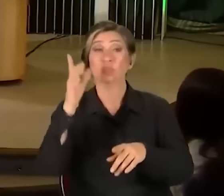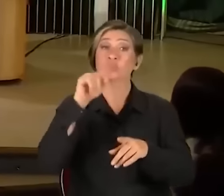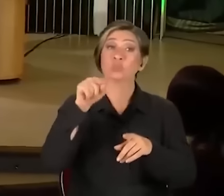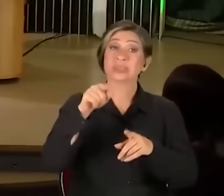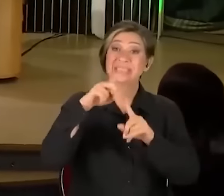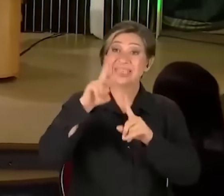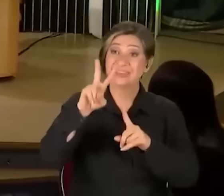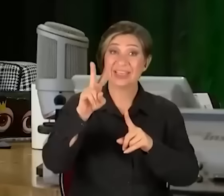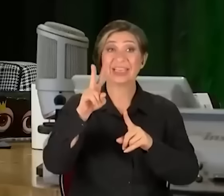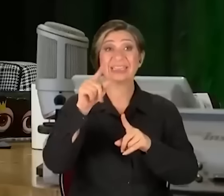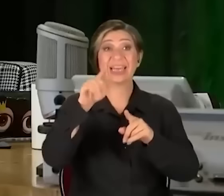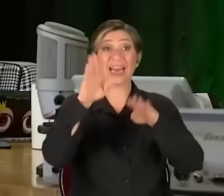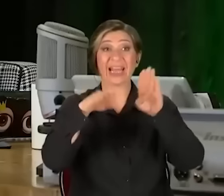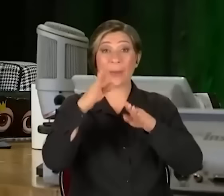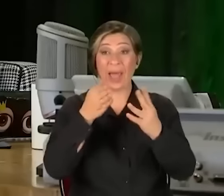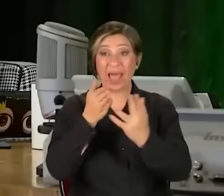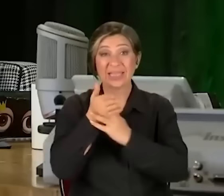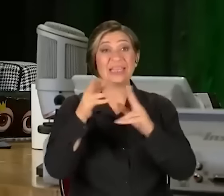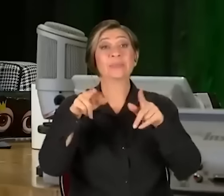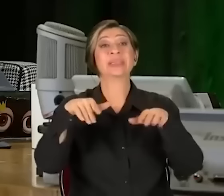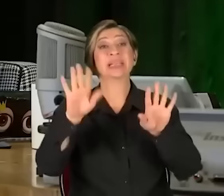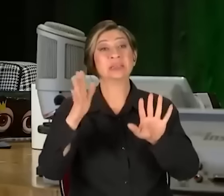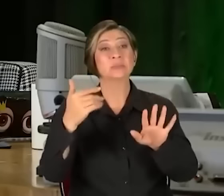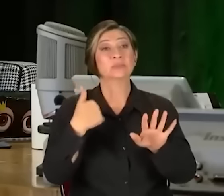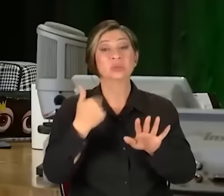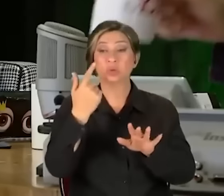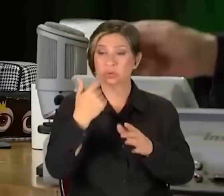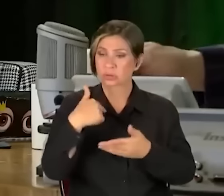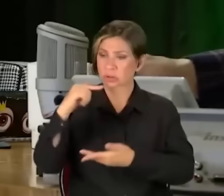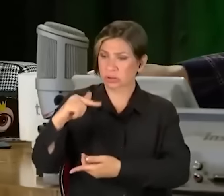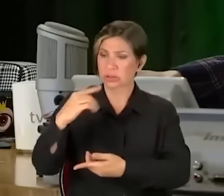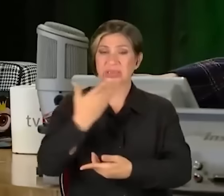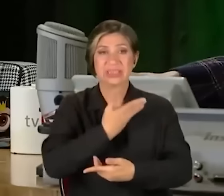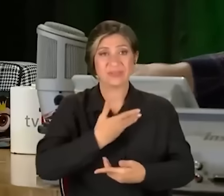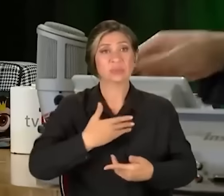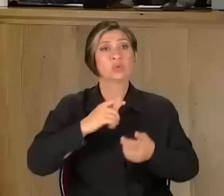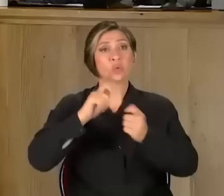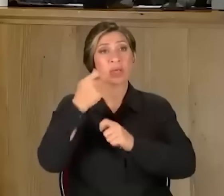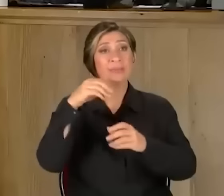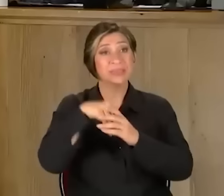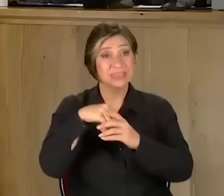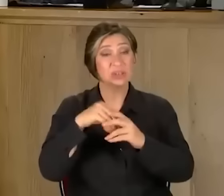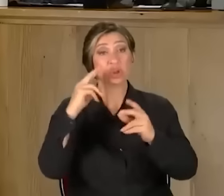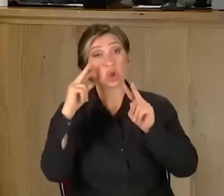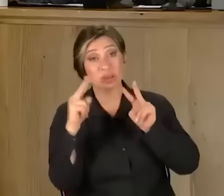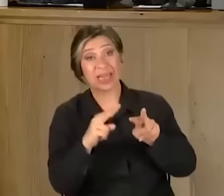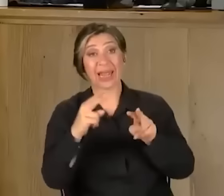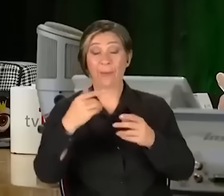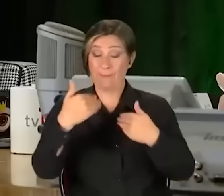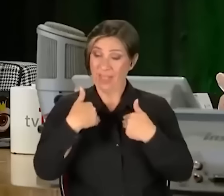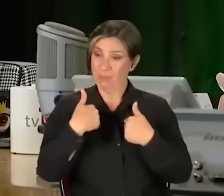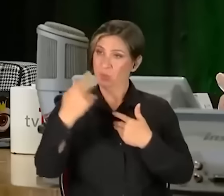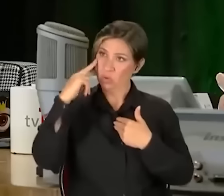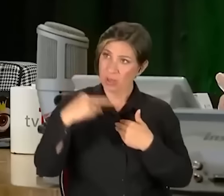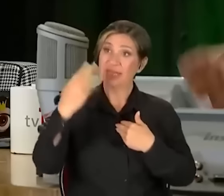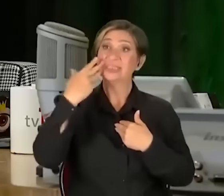biz televizyonda sizin reklam arasında girdiğiniz gibi değiliz. Çünkü bir ürünü kendimiz gerçekten sevdiğimiz, kullandığımız için göstererek ve hani